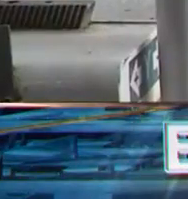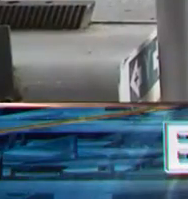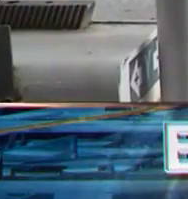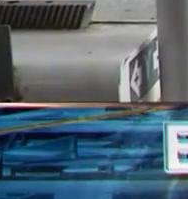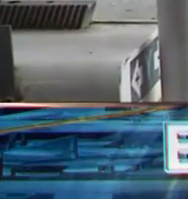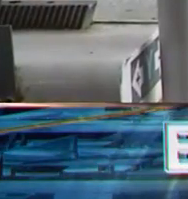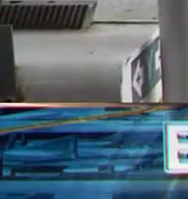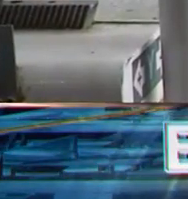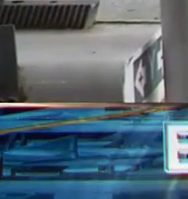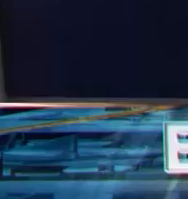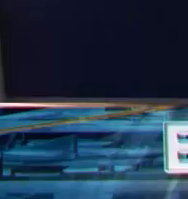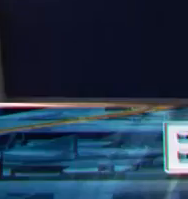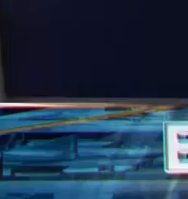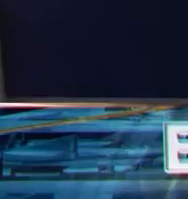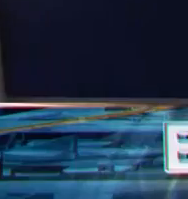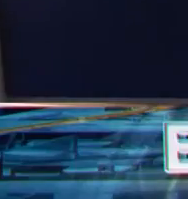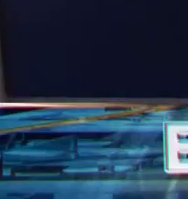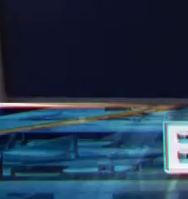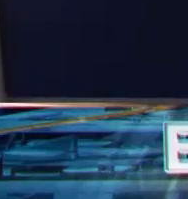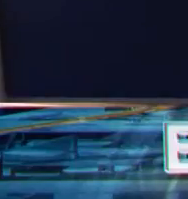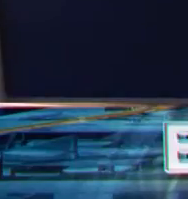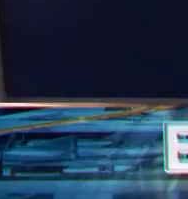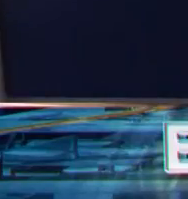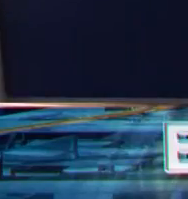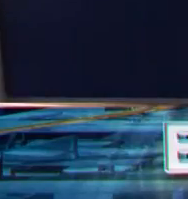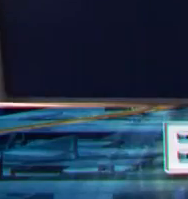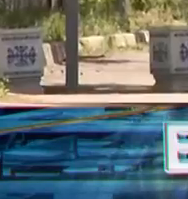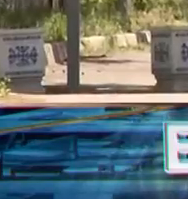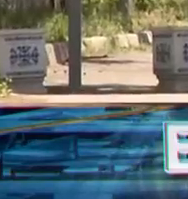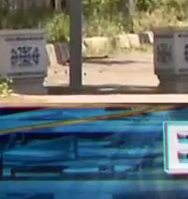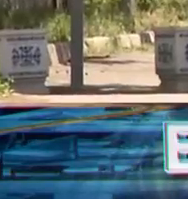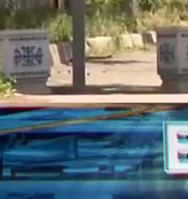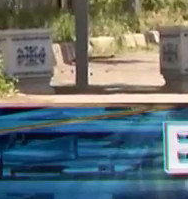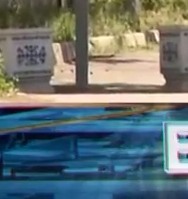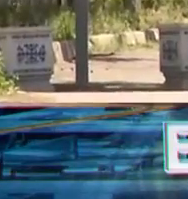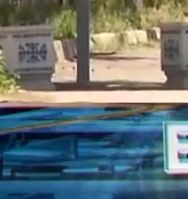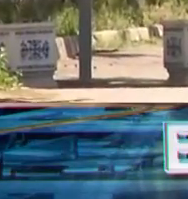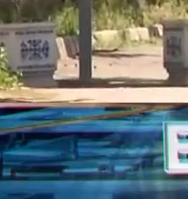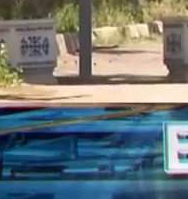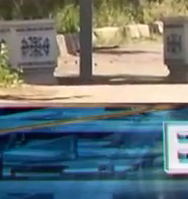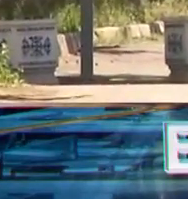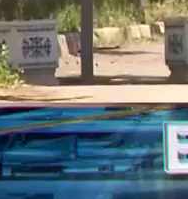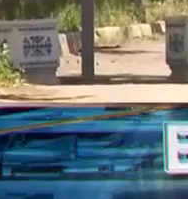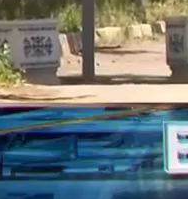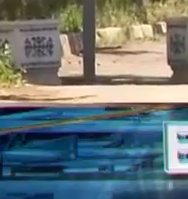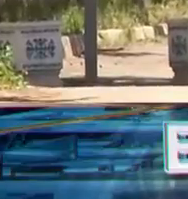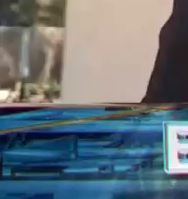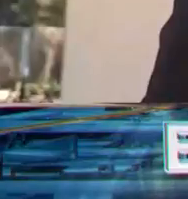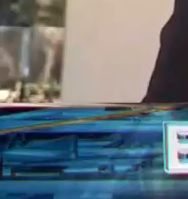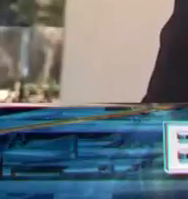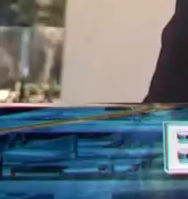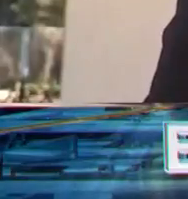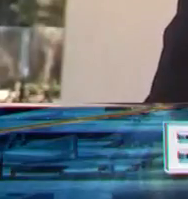Еңбек етсең ерінбей, тоядық арның кіленбей. Сарқандық 70-ден аса шекетілген мемлекеттік еңбек бағдарламасының игілігін көріп отыр.